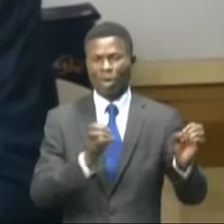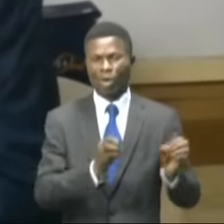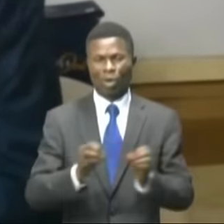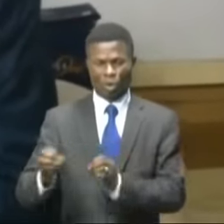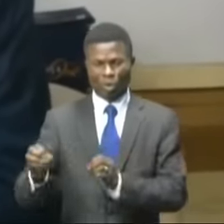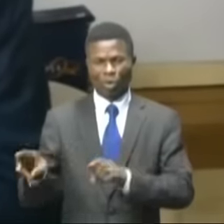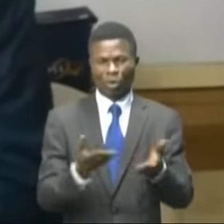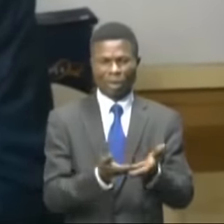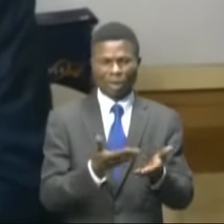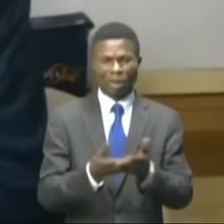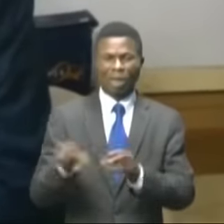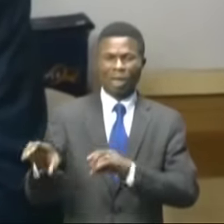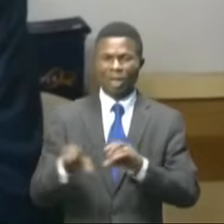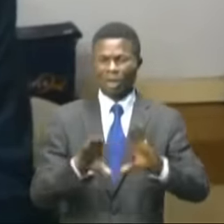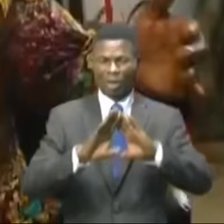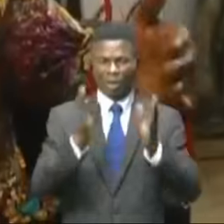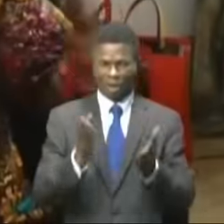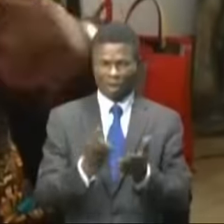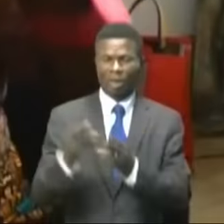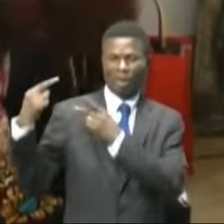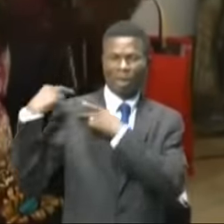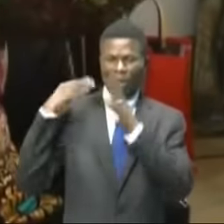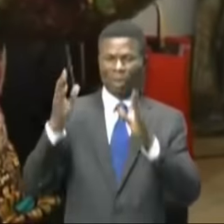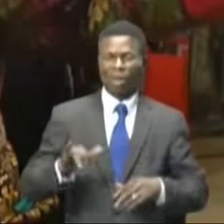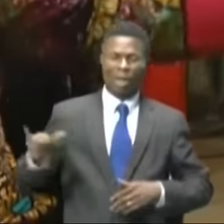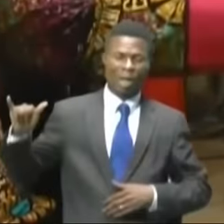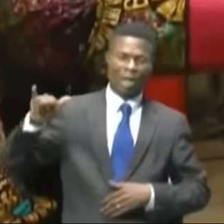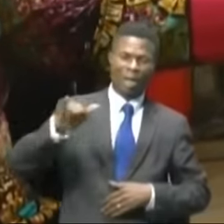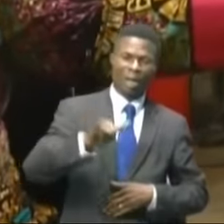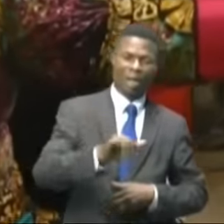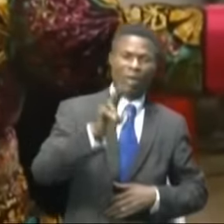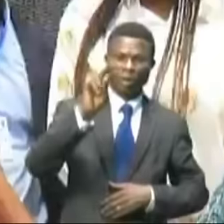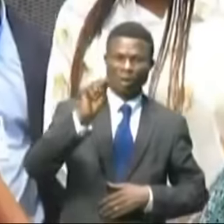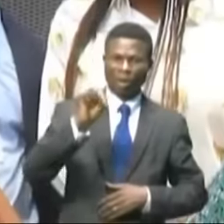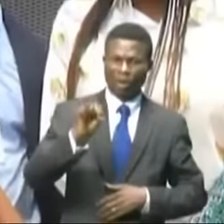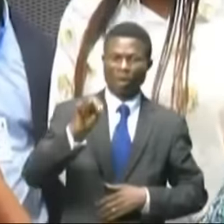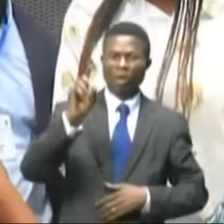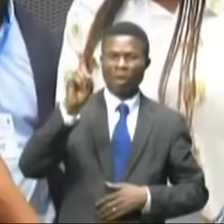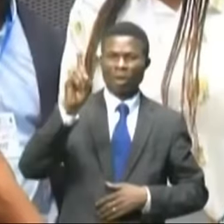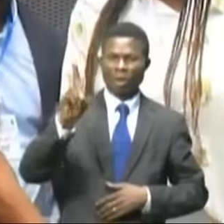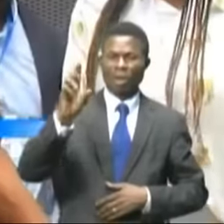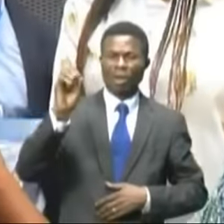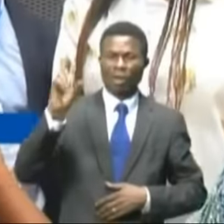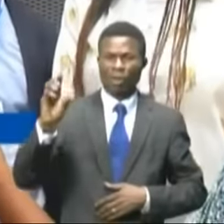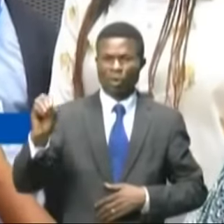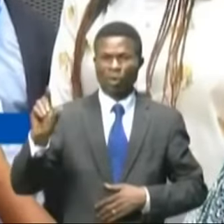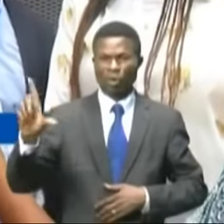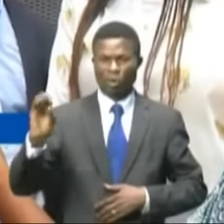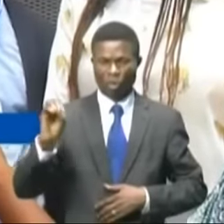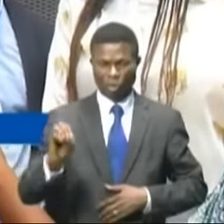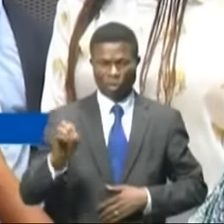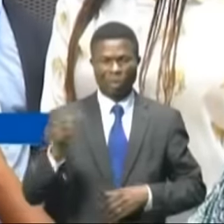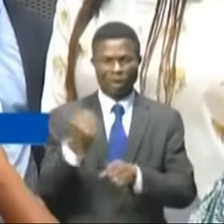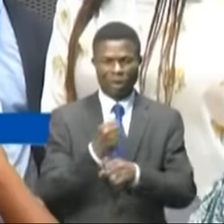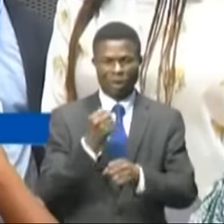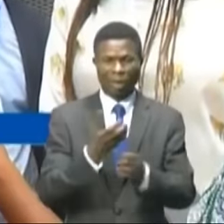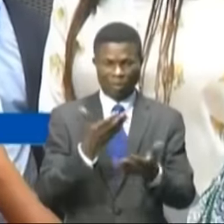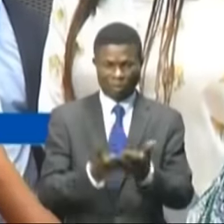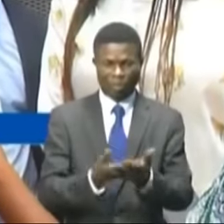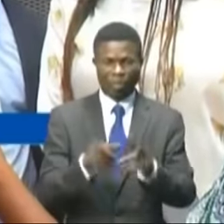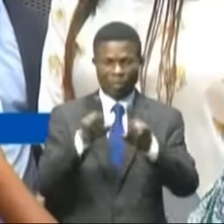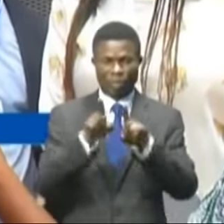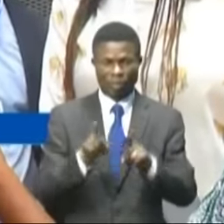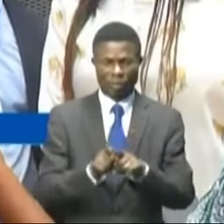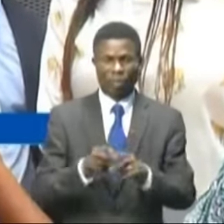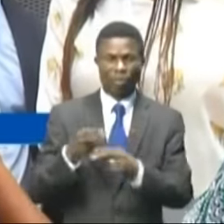échanges fructueux avec les responsables de l'aéroport d'Ndolo. Donc nous voulons nous activer fonctionnement de